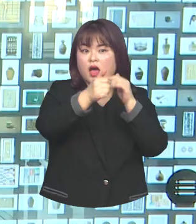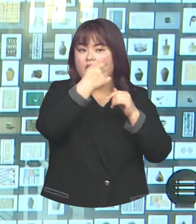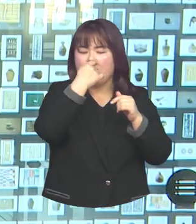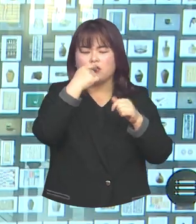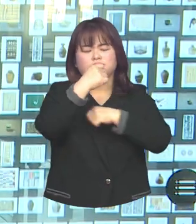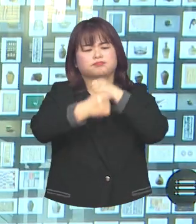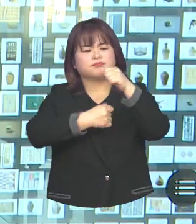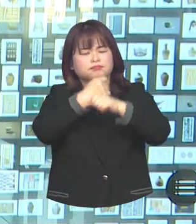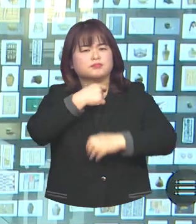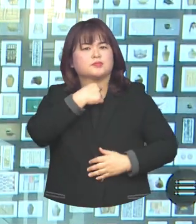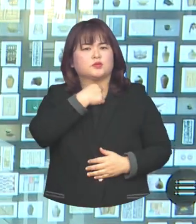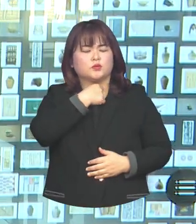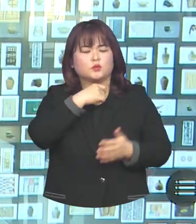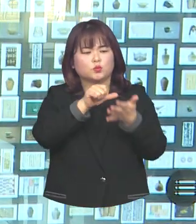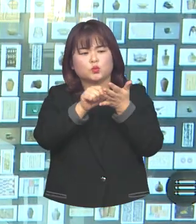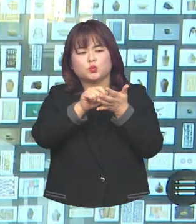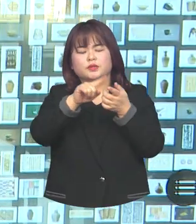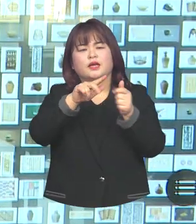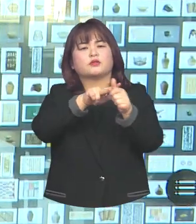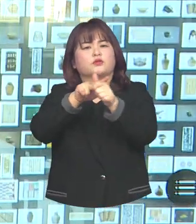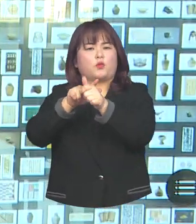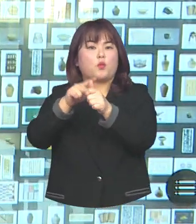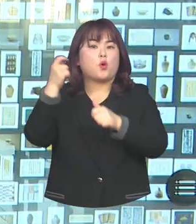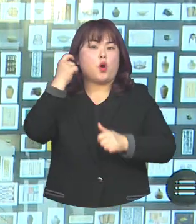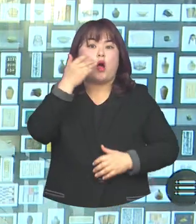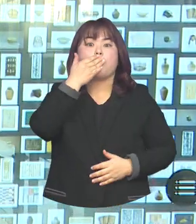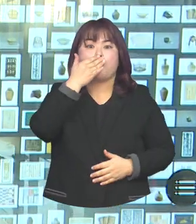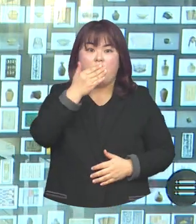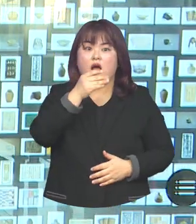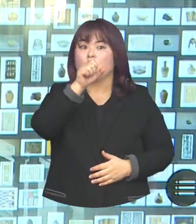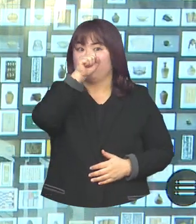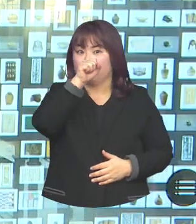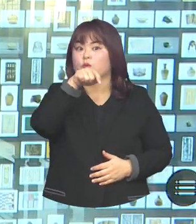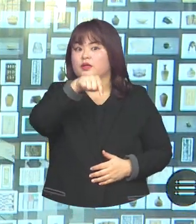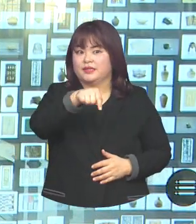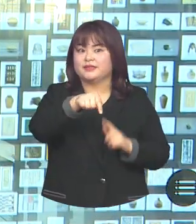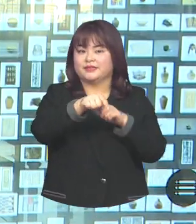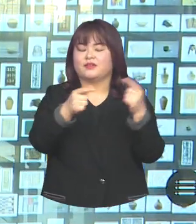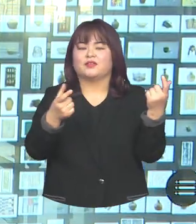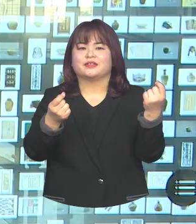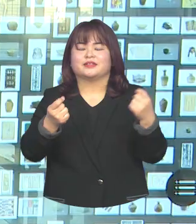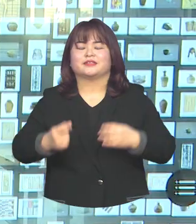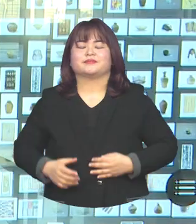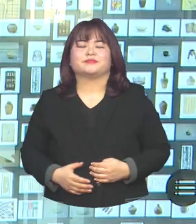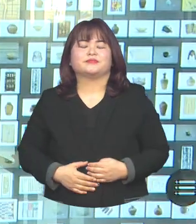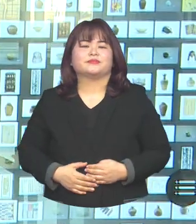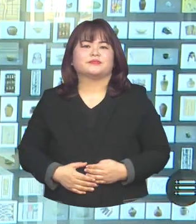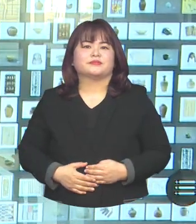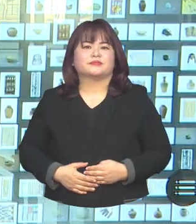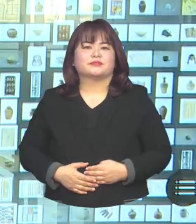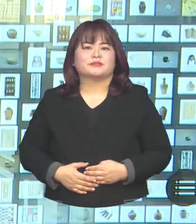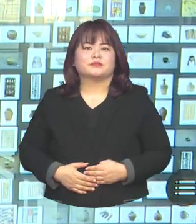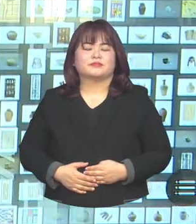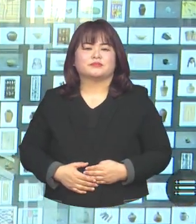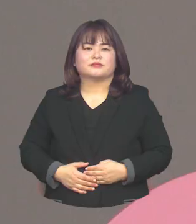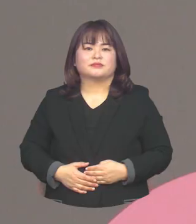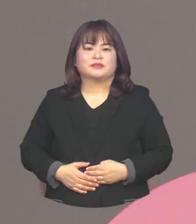이제 자율적으로 유물에 대한 상세적인 정보를 얻어가실 수 있다는 점이 이 미디어월의 장점이라고 할 수